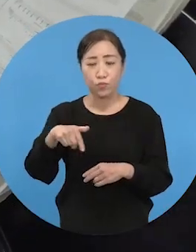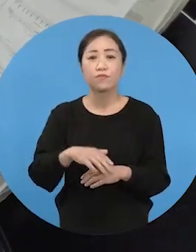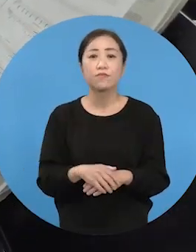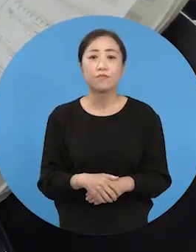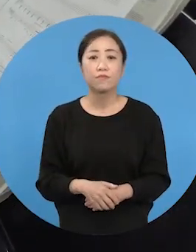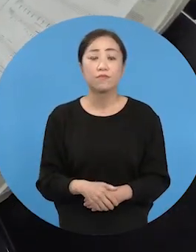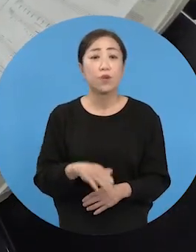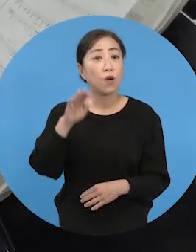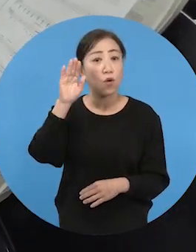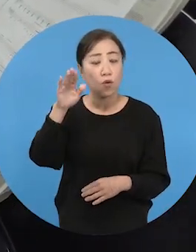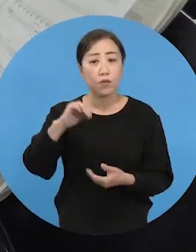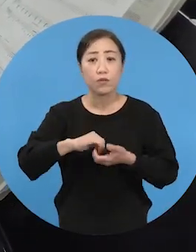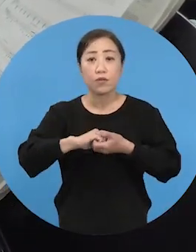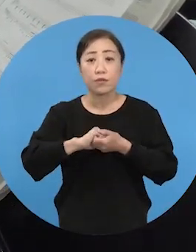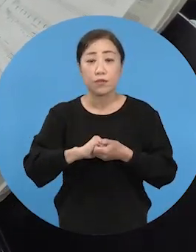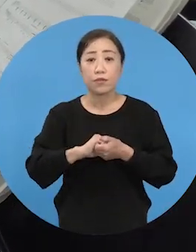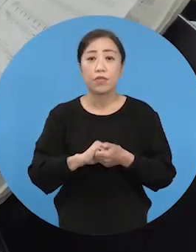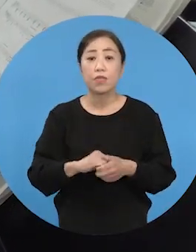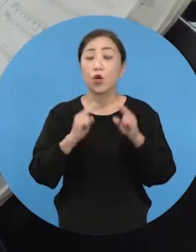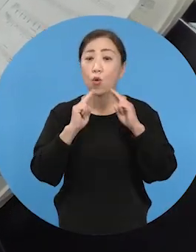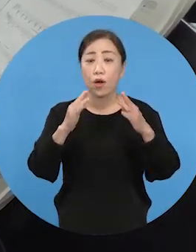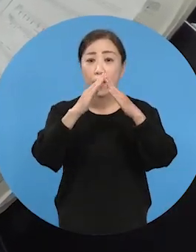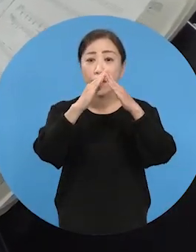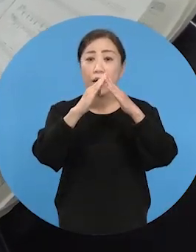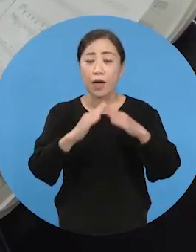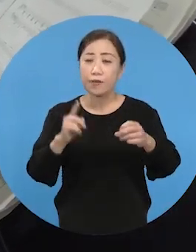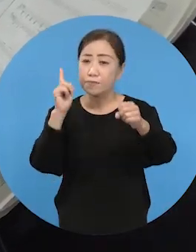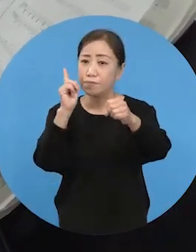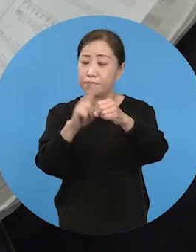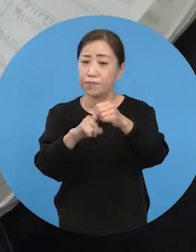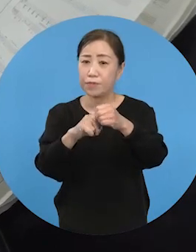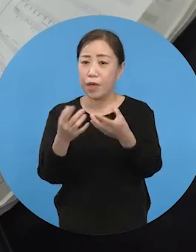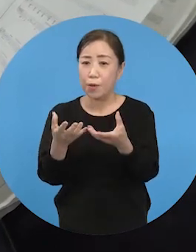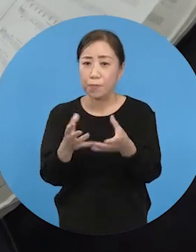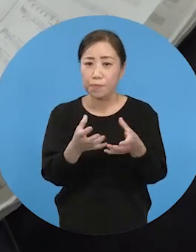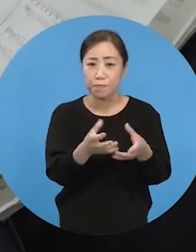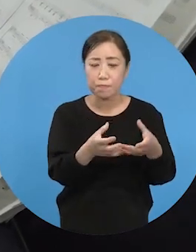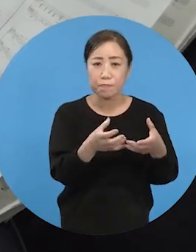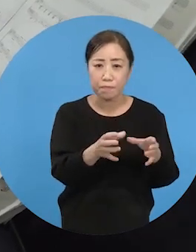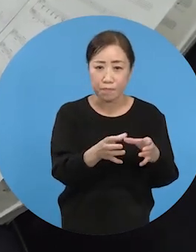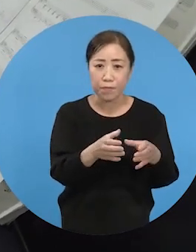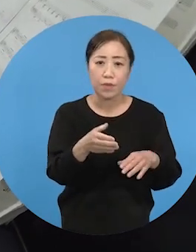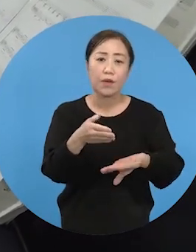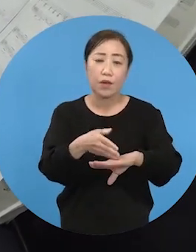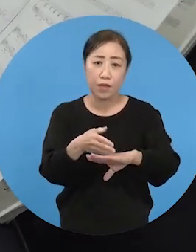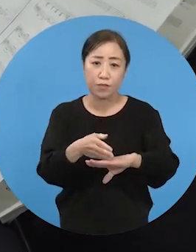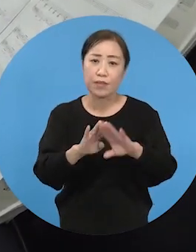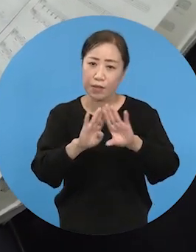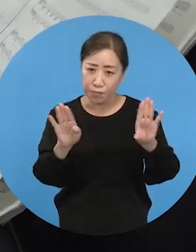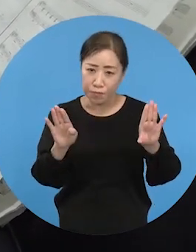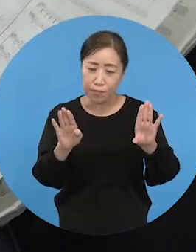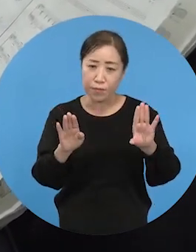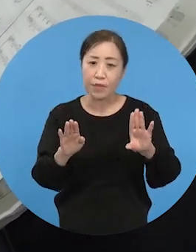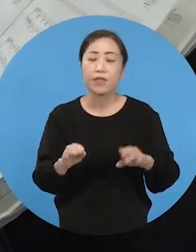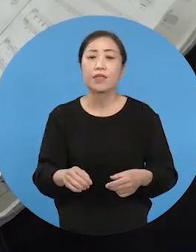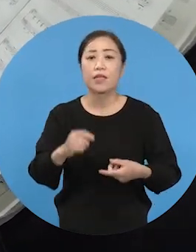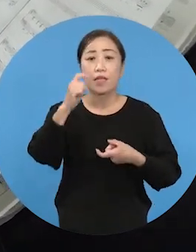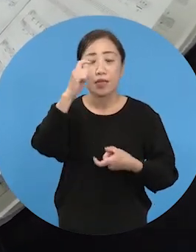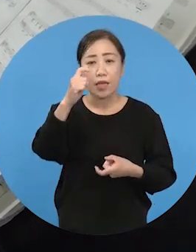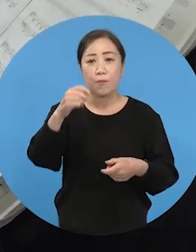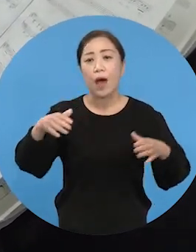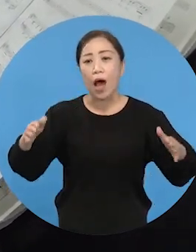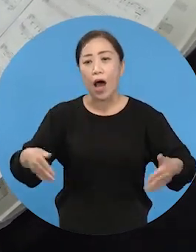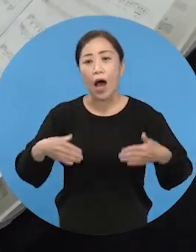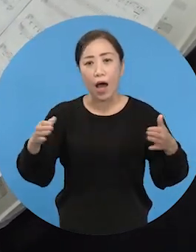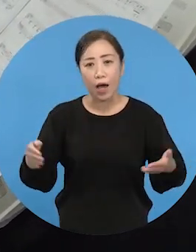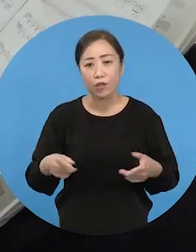は定期公演に向けて各パートごとに練習を始めたばかりの曲春を初めて